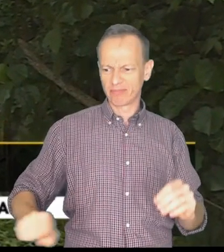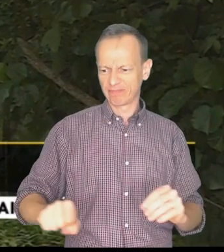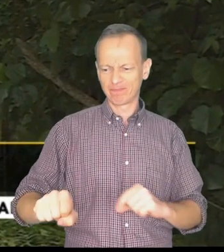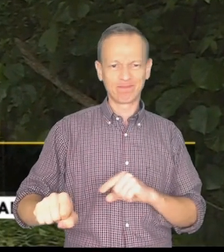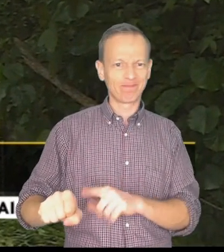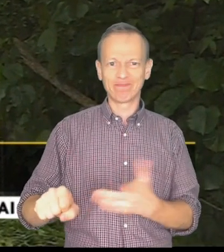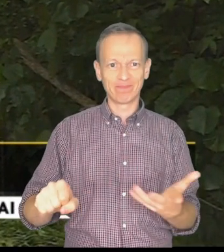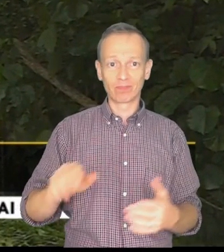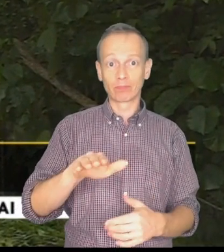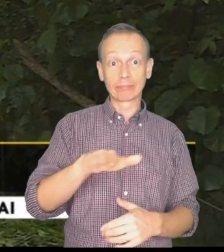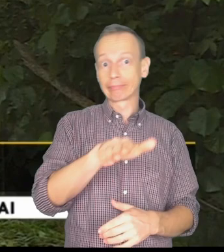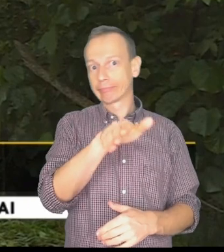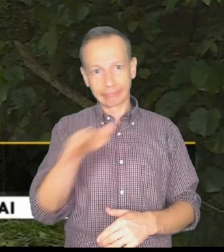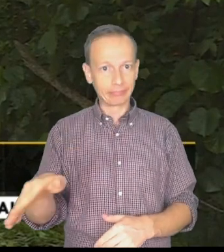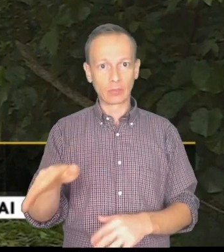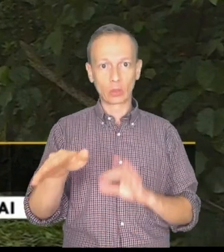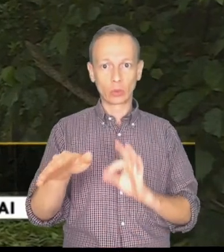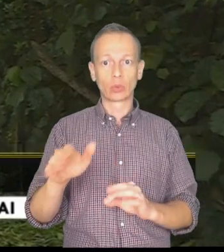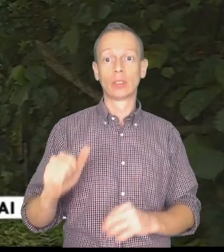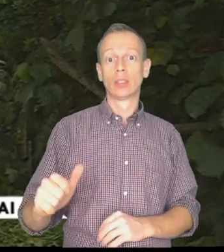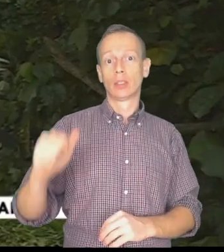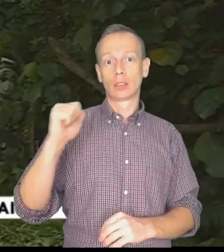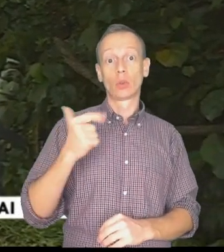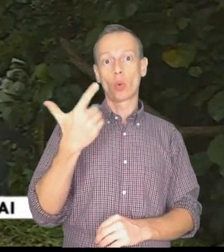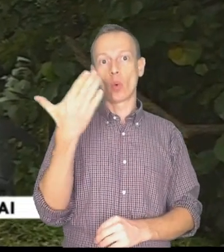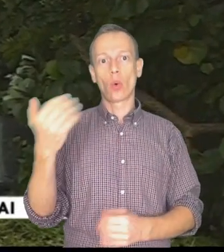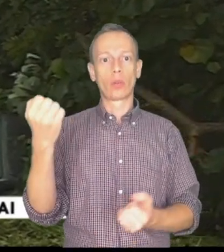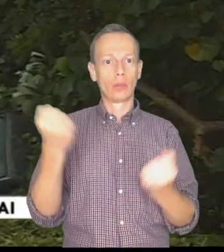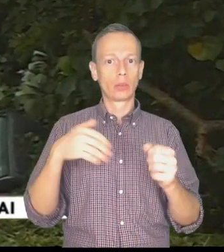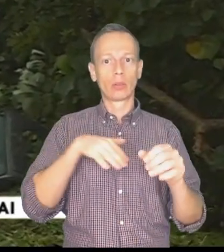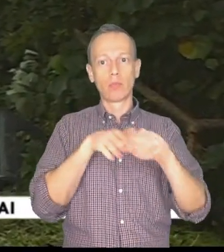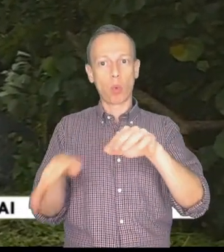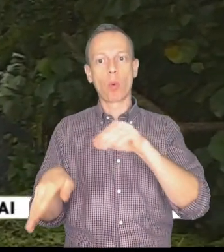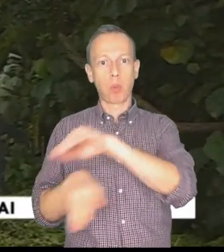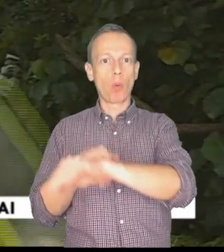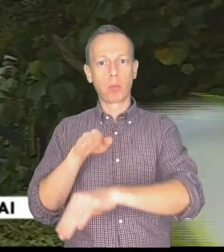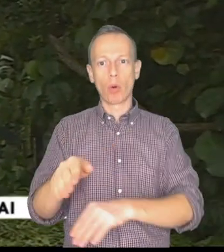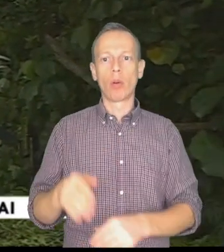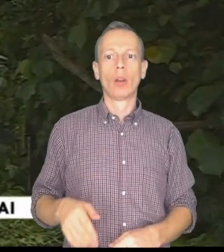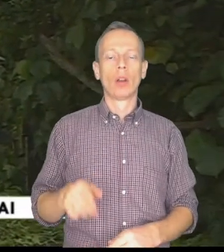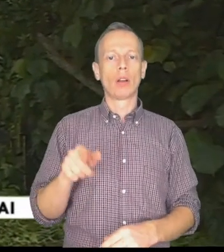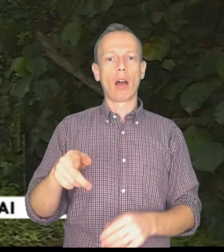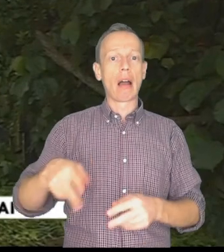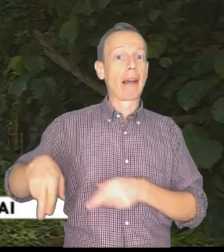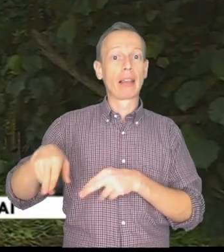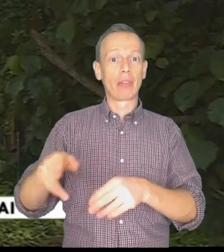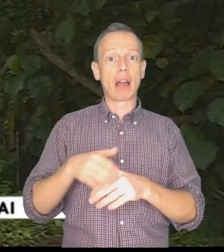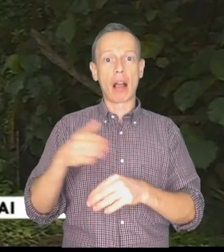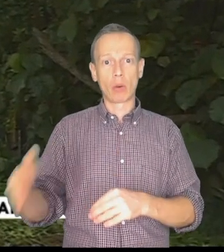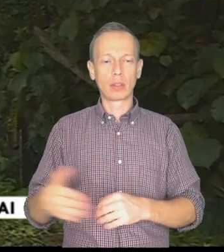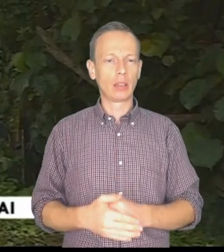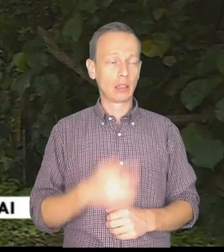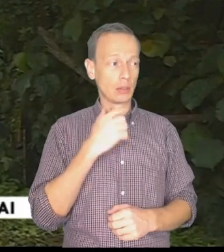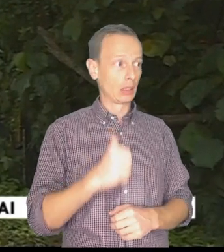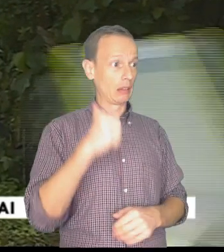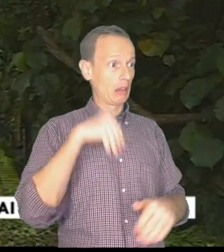problème de passage de vitesse. Il aurait glissé et terminé sa course avec deux véhicules en fin de compte dans la rivière. Le véhicule qui était derrière lui, il